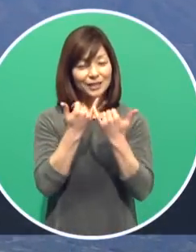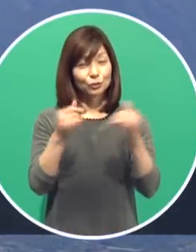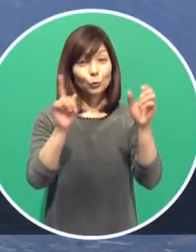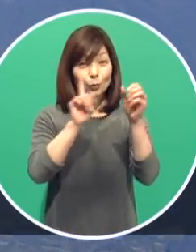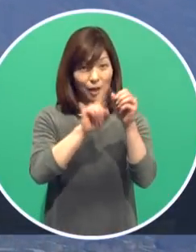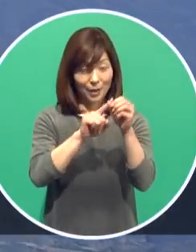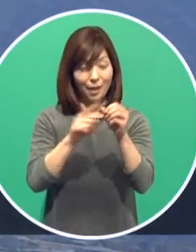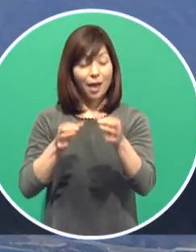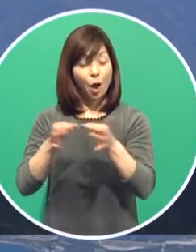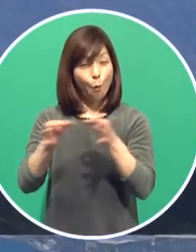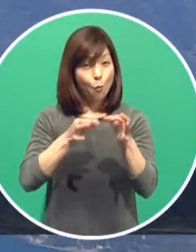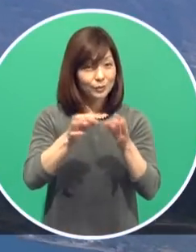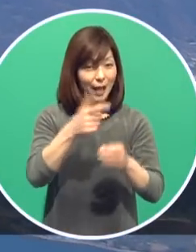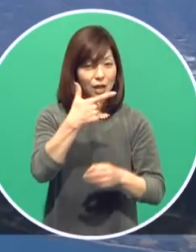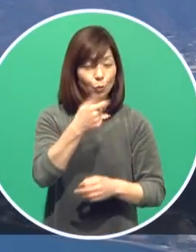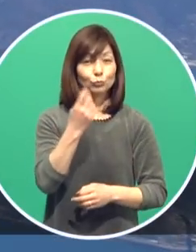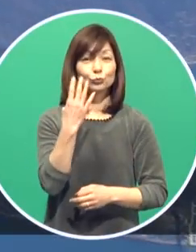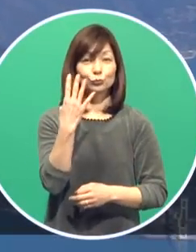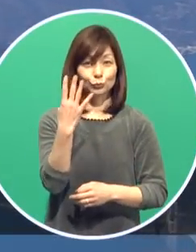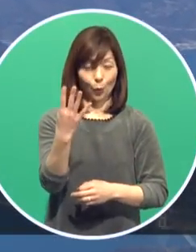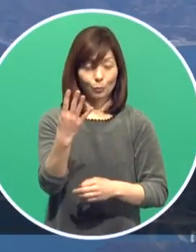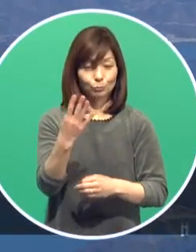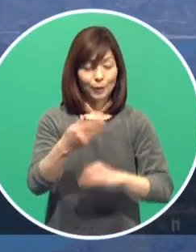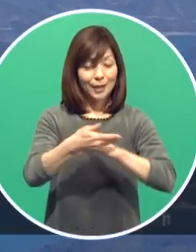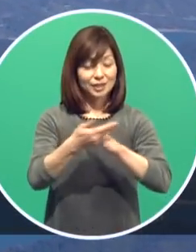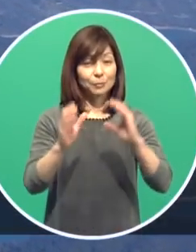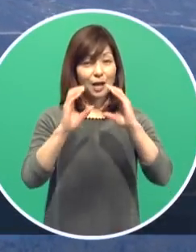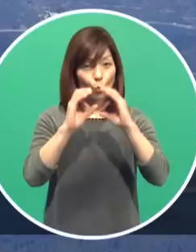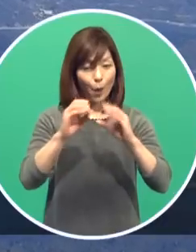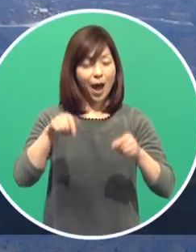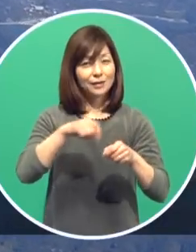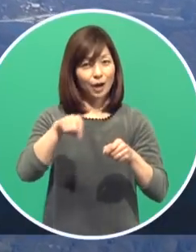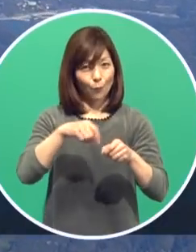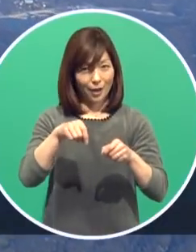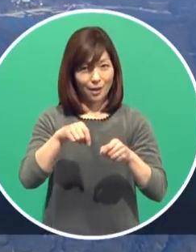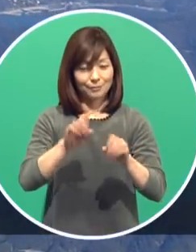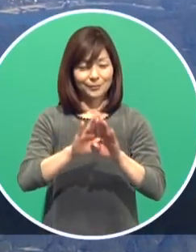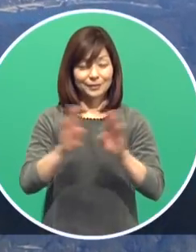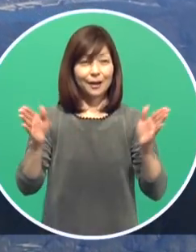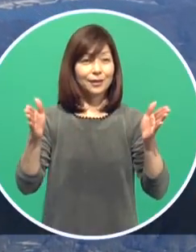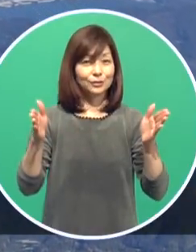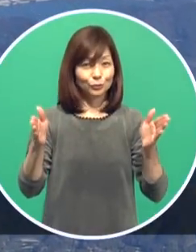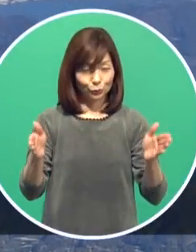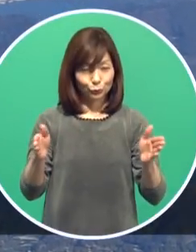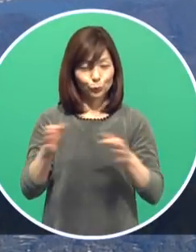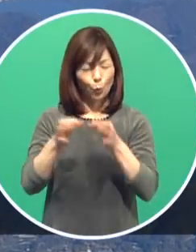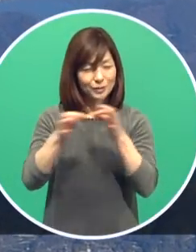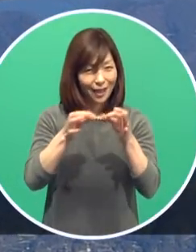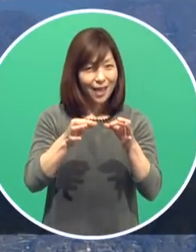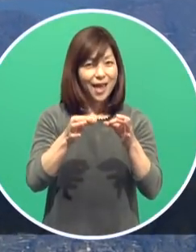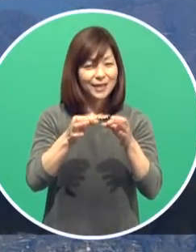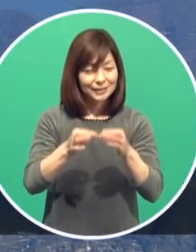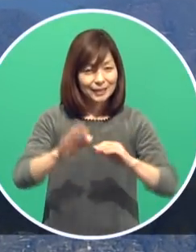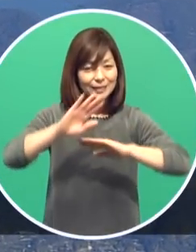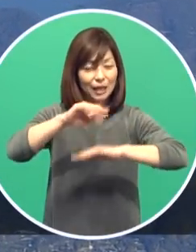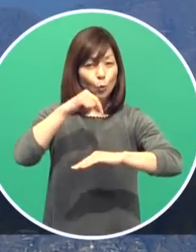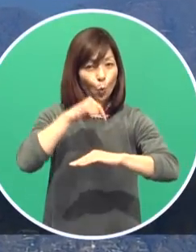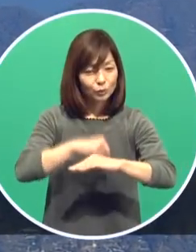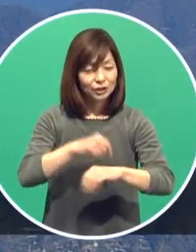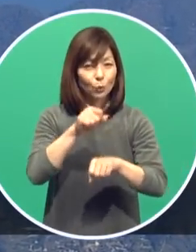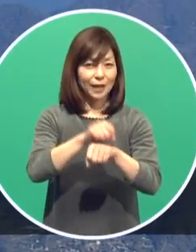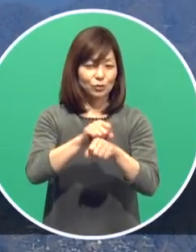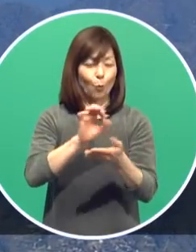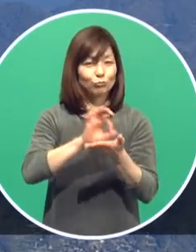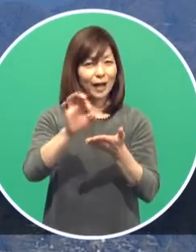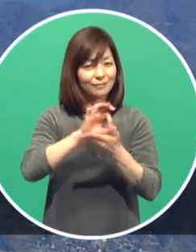には64の飲食店が参加するしまの輪カフェ、期間中お店ごとに瀬戸内の素材にこだわった特